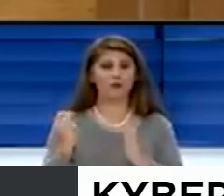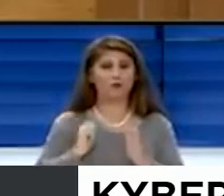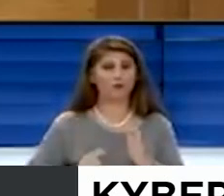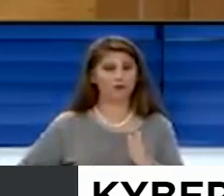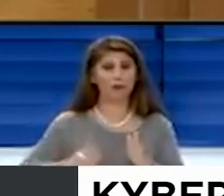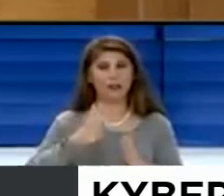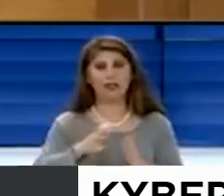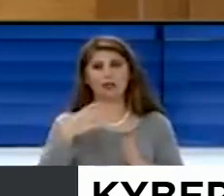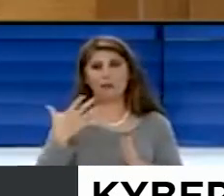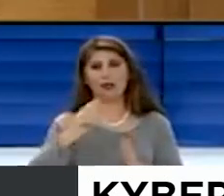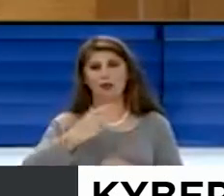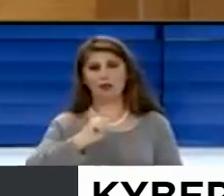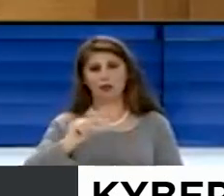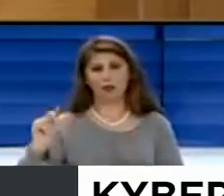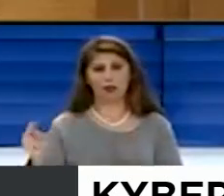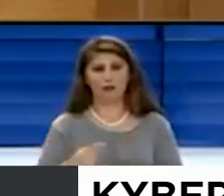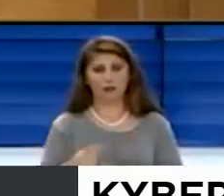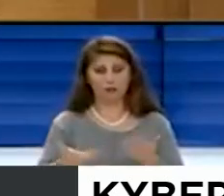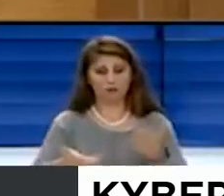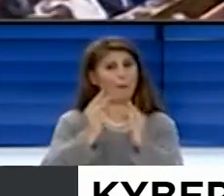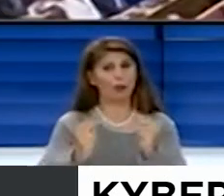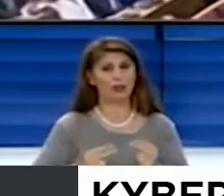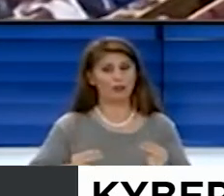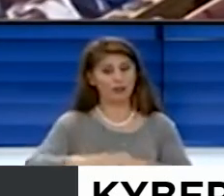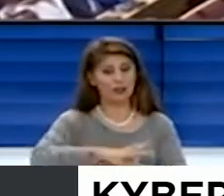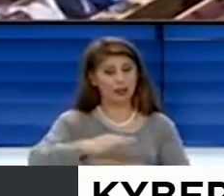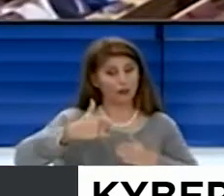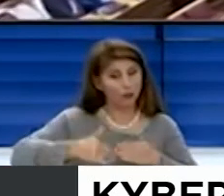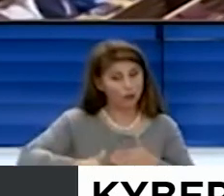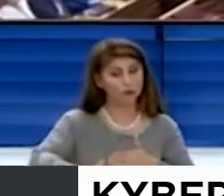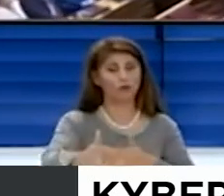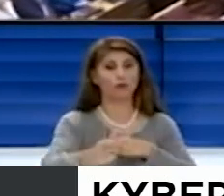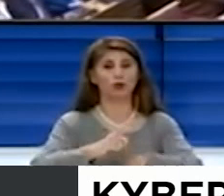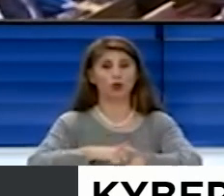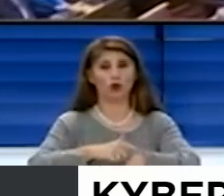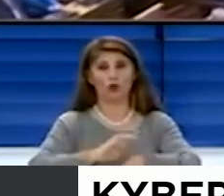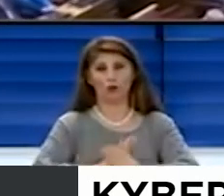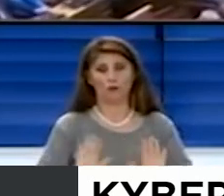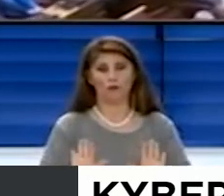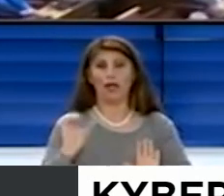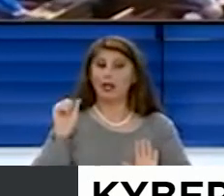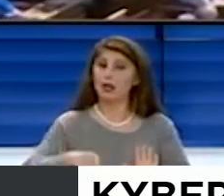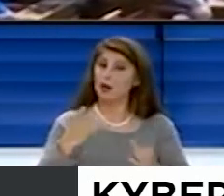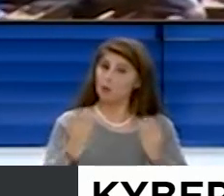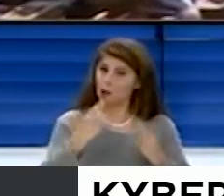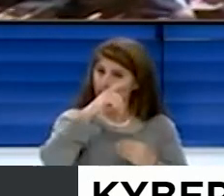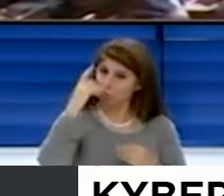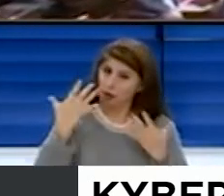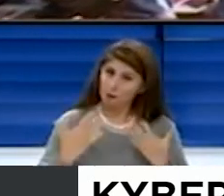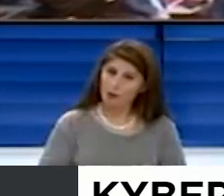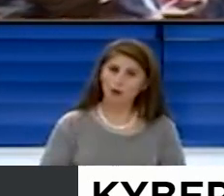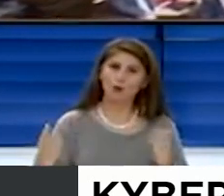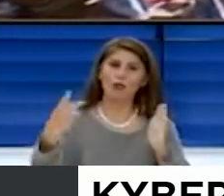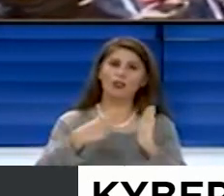την κυβέρνηση ότι δεν μπορεί πλέον να εγγυηθεί την ασφάλεια των πολιτών. Μάλιστα. Μέσα σε αυτό το κλίμα πρέπει να πούμε ότι έγινε